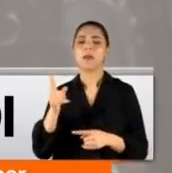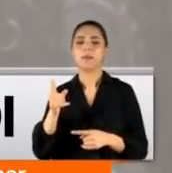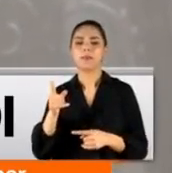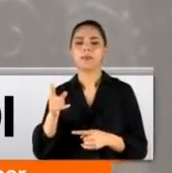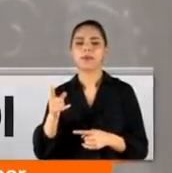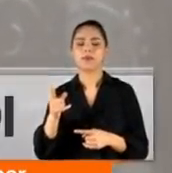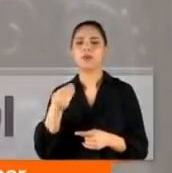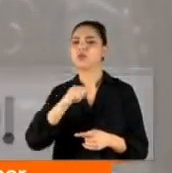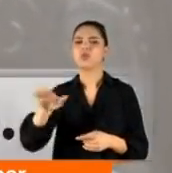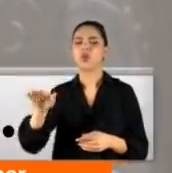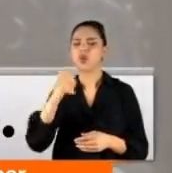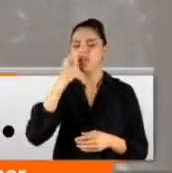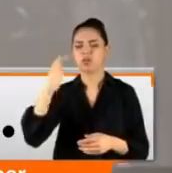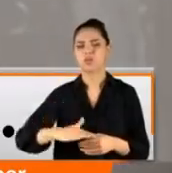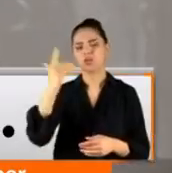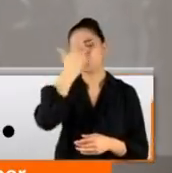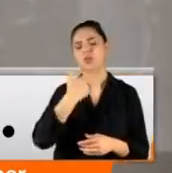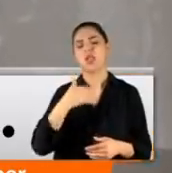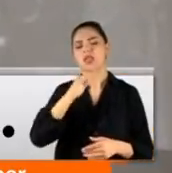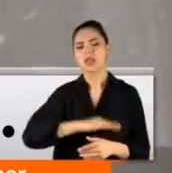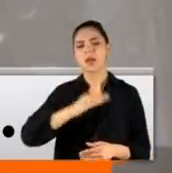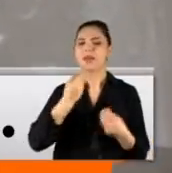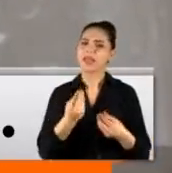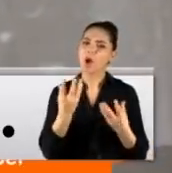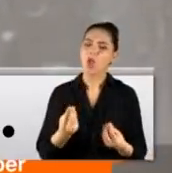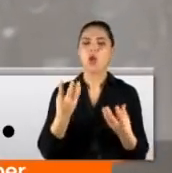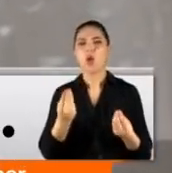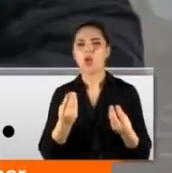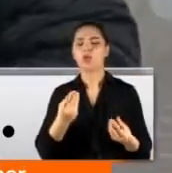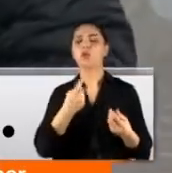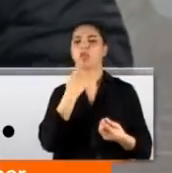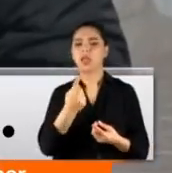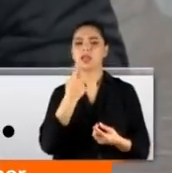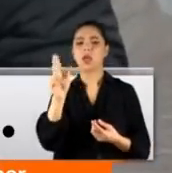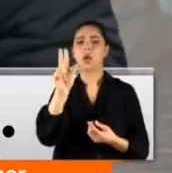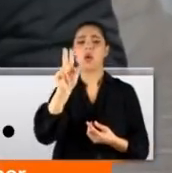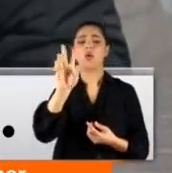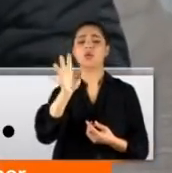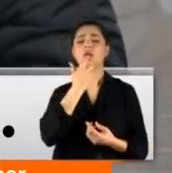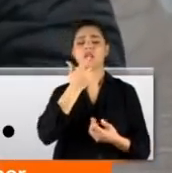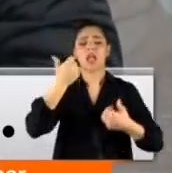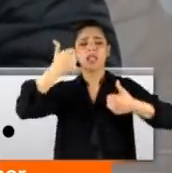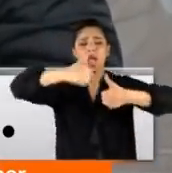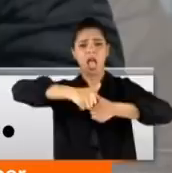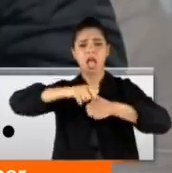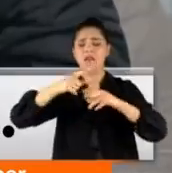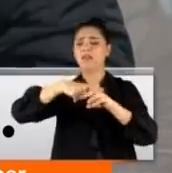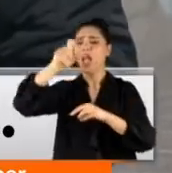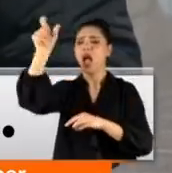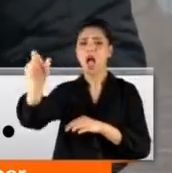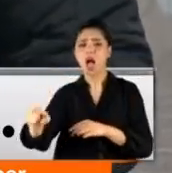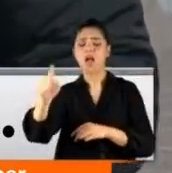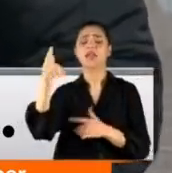İşte çocuklar küçüktü. Hani iyi oluruz, iyi oluruz, iyi oluruz diye. 34 yıllık evli olan Ayten Erbaç